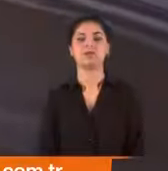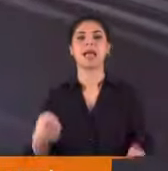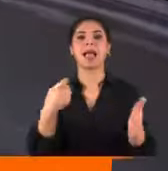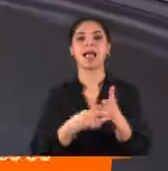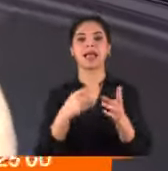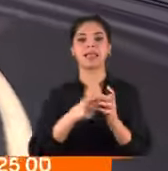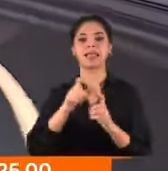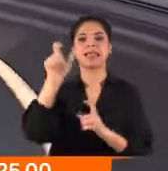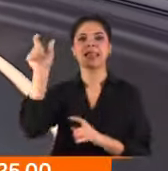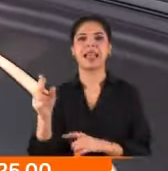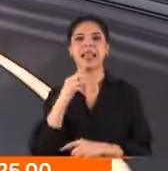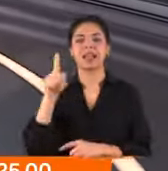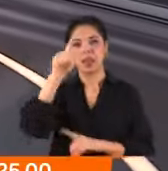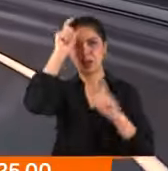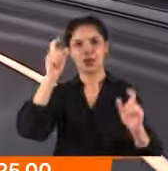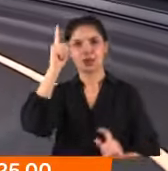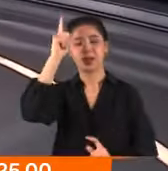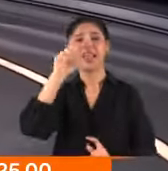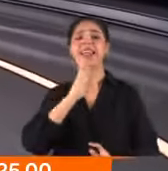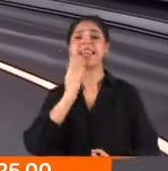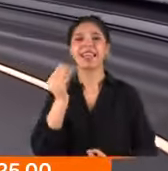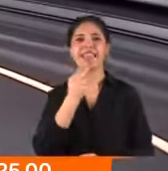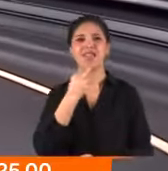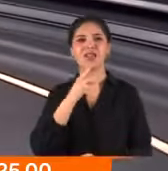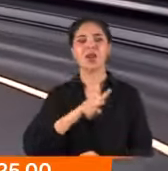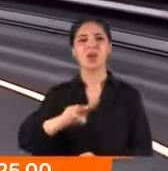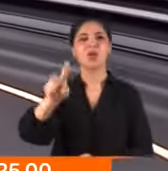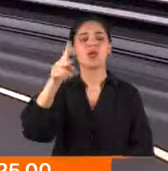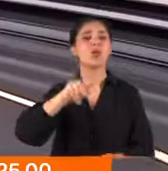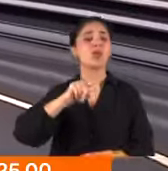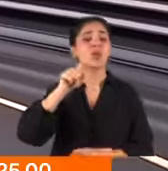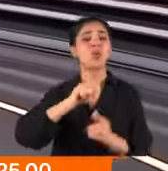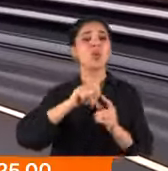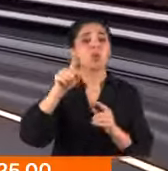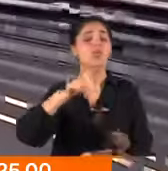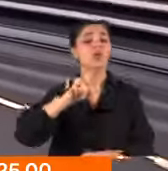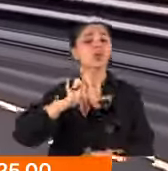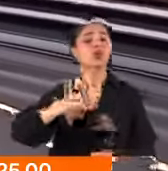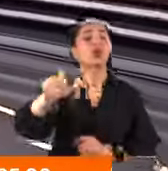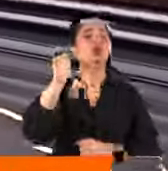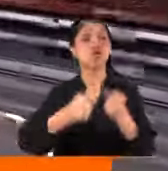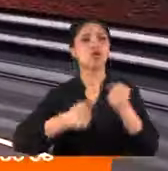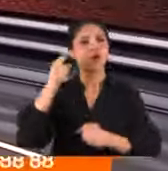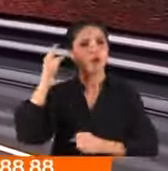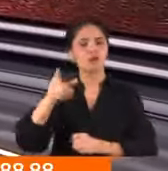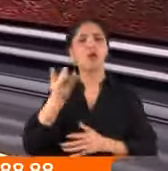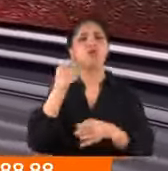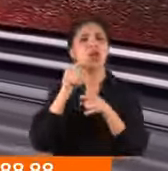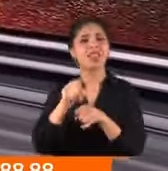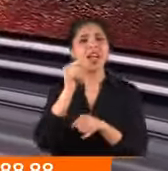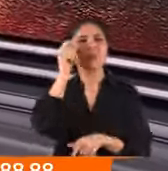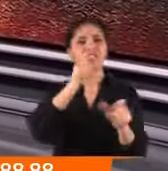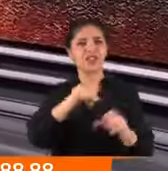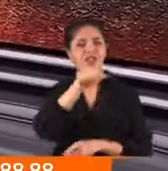Adı Serenay Göç, Türkiye'nin en genç kadın uzun yol şoförü. Sosyal medyada binlerce takipçisi var ve her gün